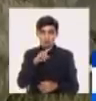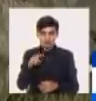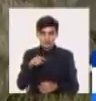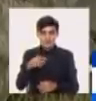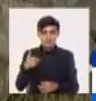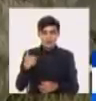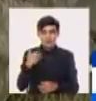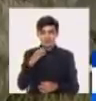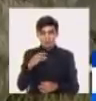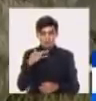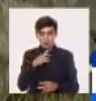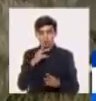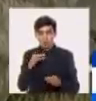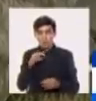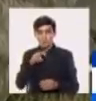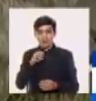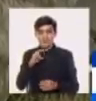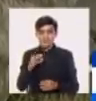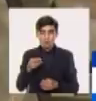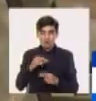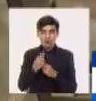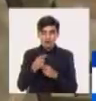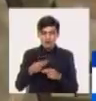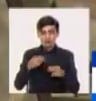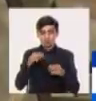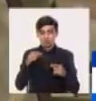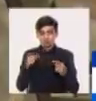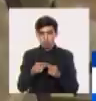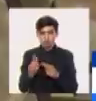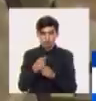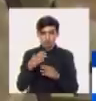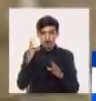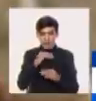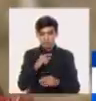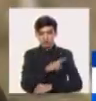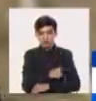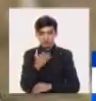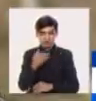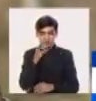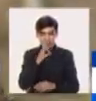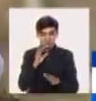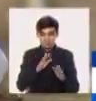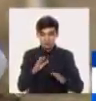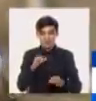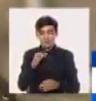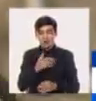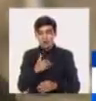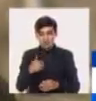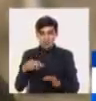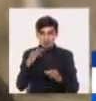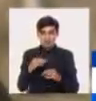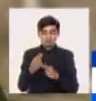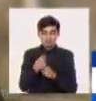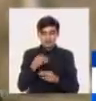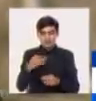дәруменіне бай болғанымен, пневмонияны емдейтін нақты медициналық препарат емес дейді. Дегенмен, иммунитетті көтеруге, өкпе ауруларының алдын